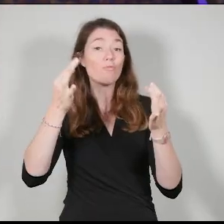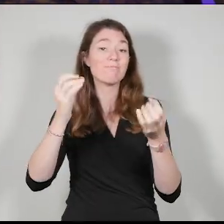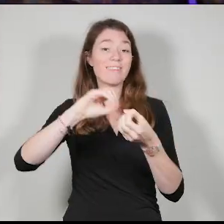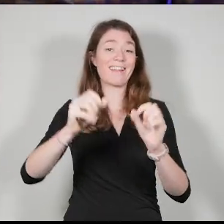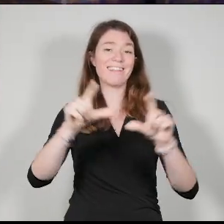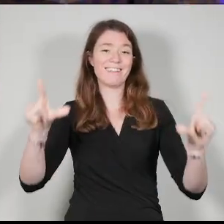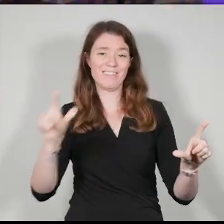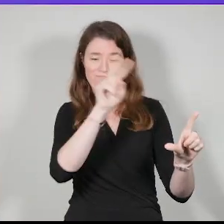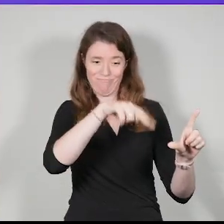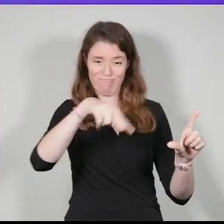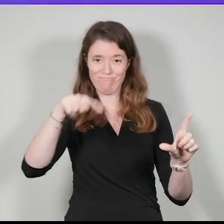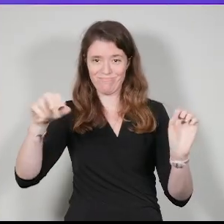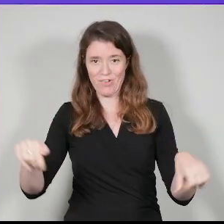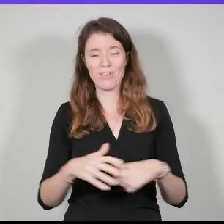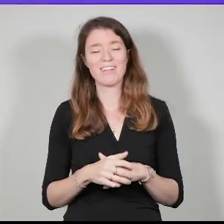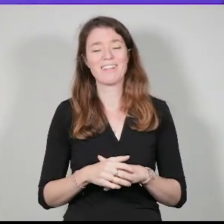voilà.